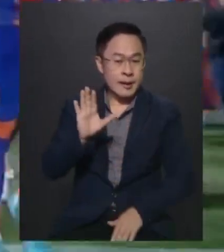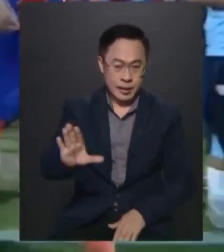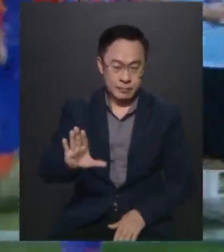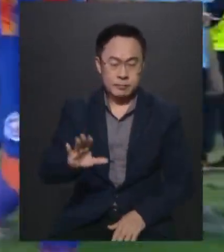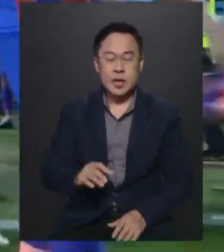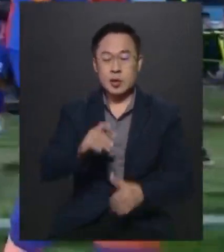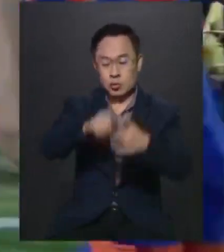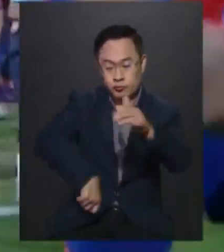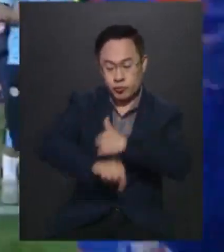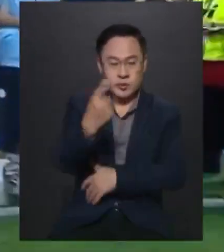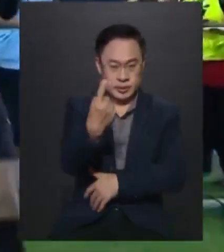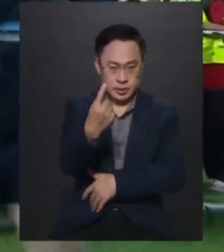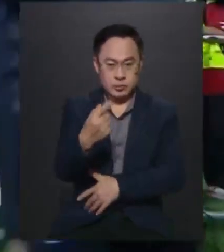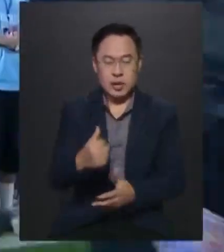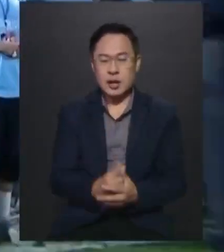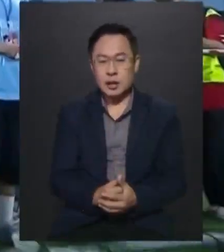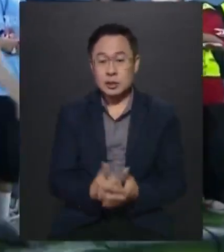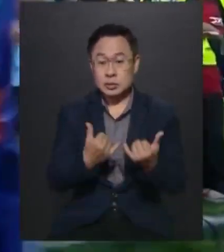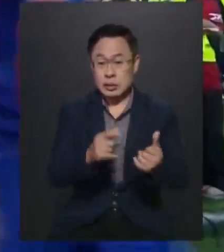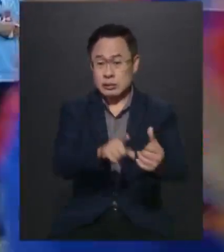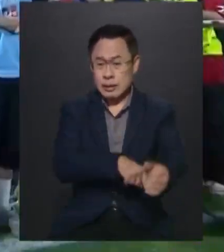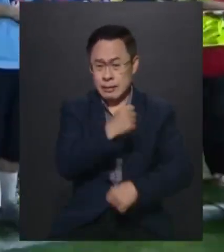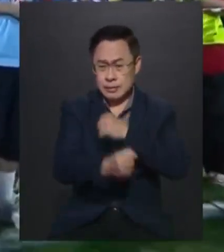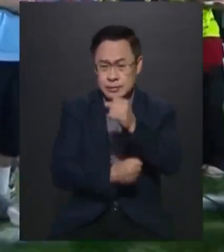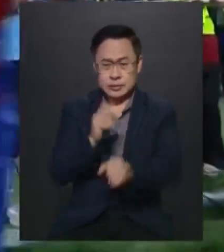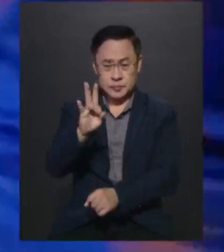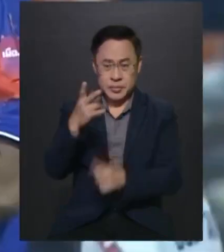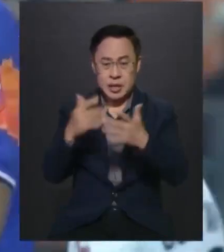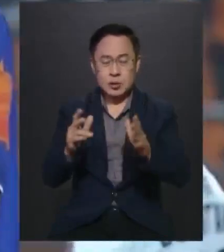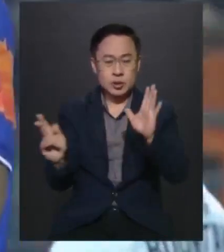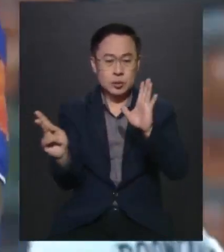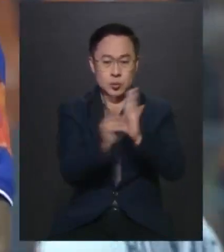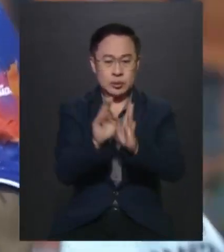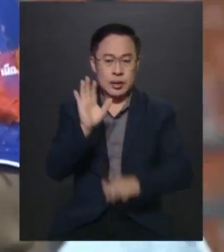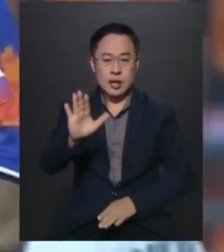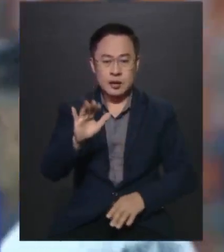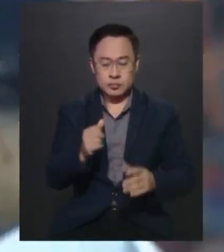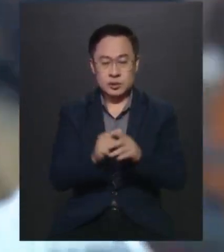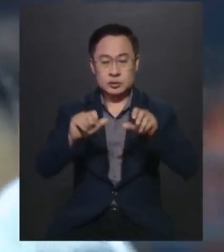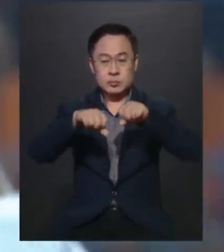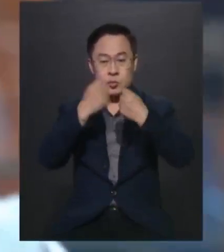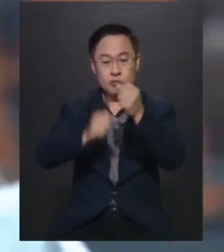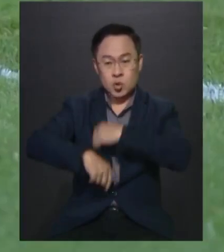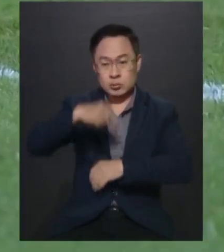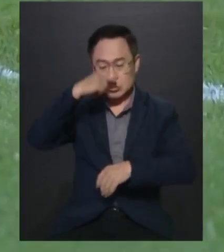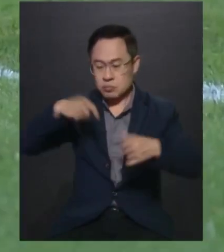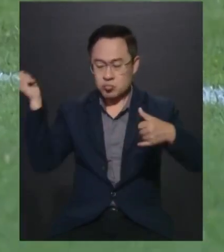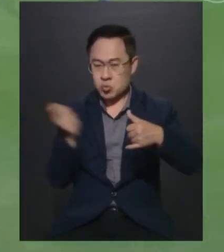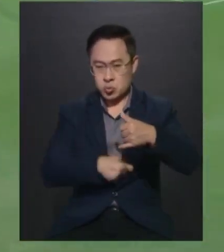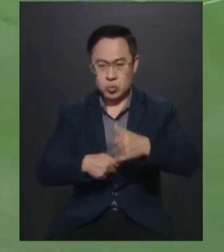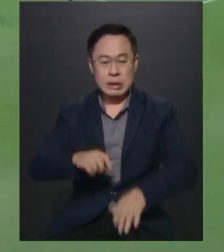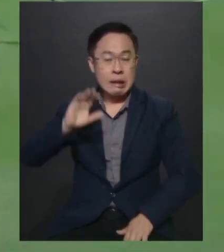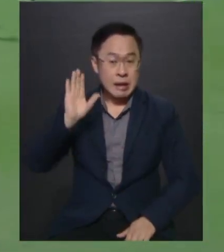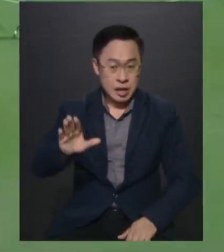7ปีเต็มแล้วนะคะที่แฟนบอลของทีมเมืองทองยูไนเต็ดกับการท่าเรือเนี่ยไม่สามารถเดินทางไปชมทีมรักของตัวเองเวลา